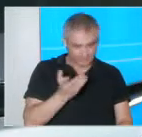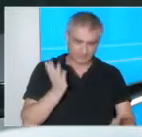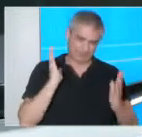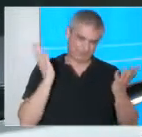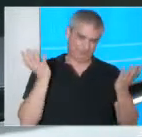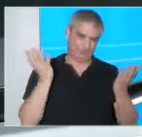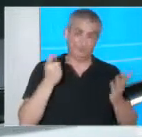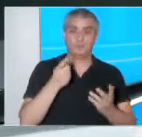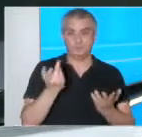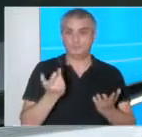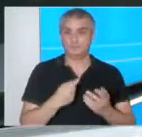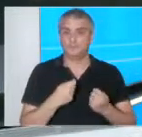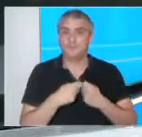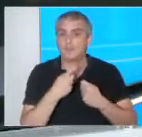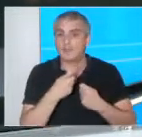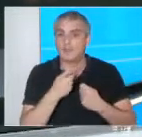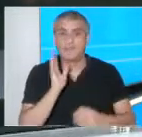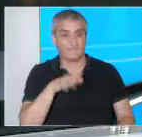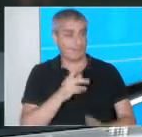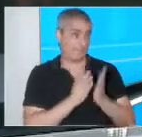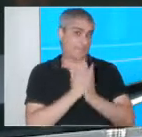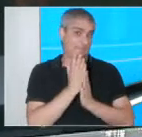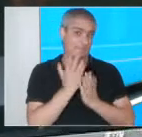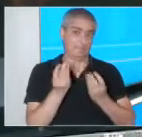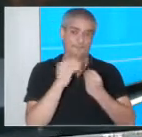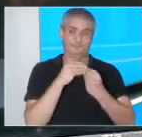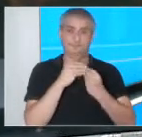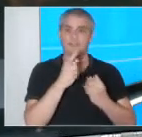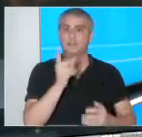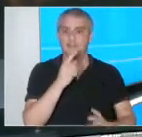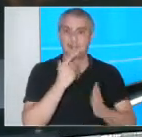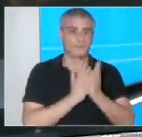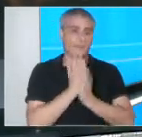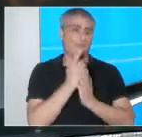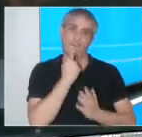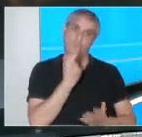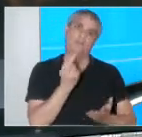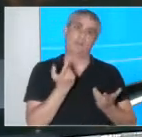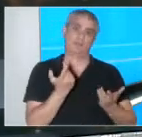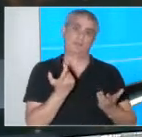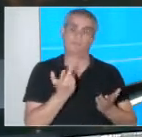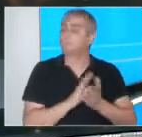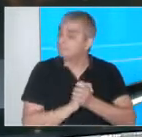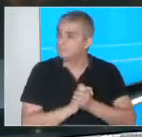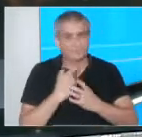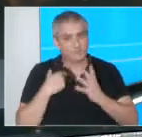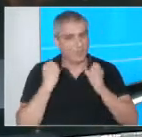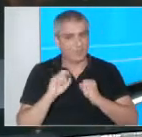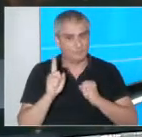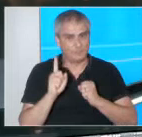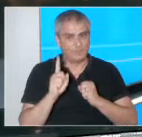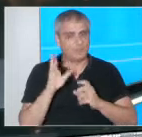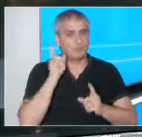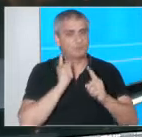מדי. אפרופו. אבל גם אמת. אפרופו הסיפה של הטור של המצלגה. אבל גם אמת מותר לה להיאמר. טוב, בסדר, אני לא בטוח שזה אגב